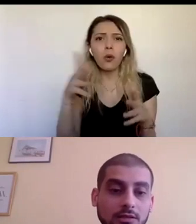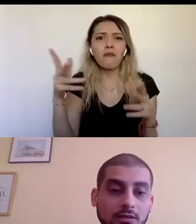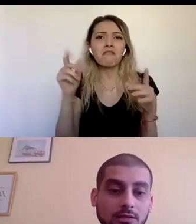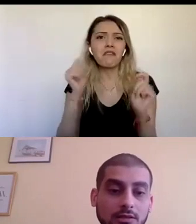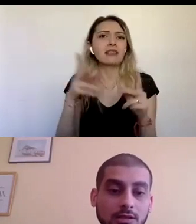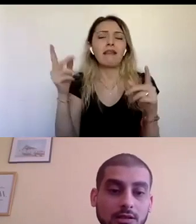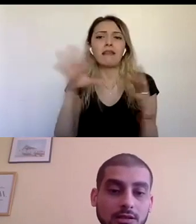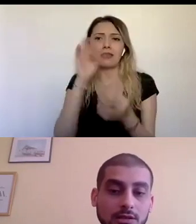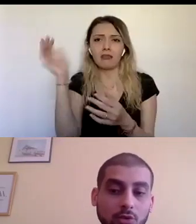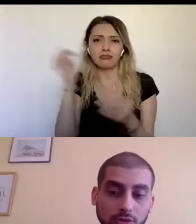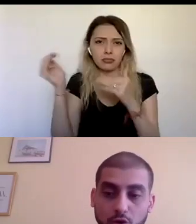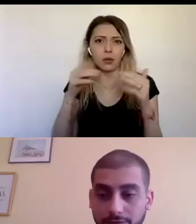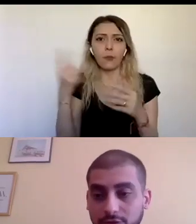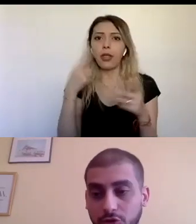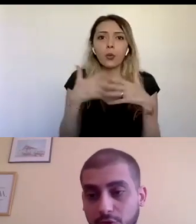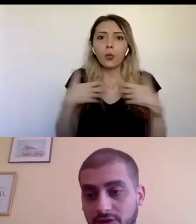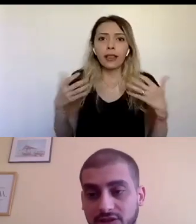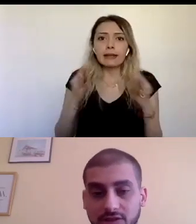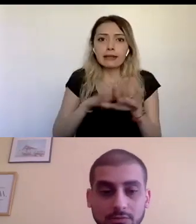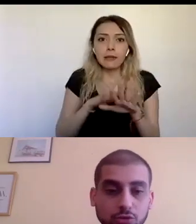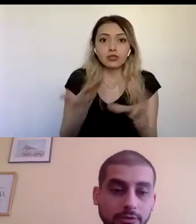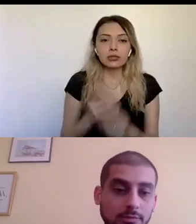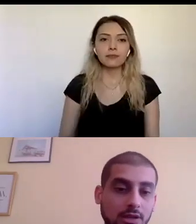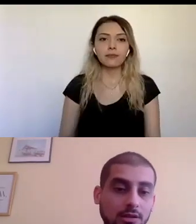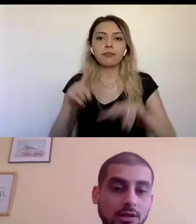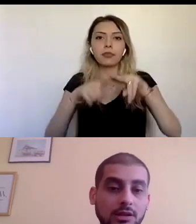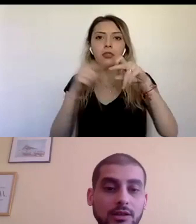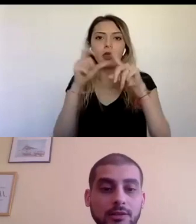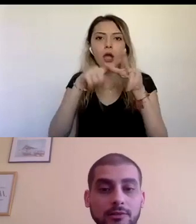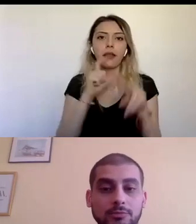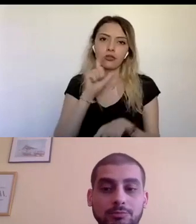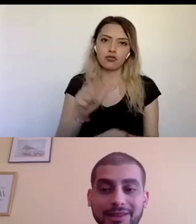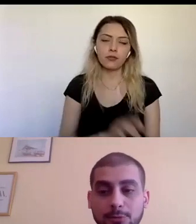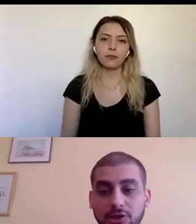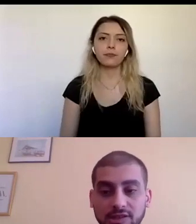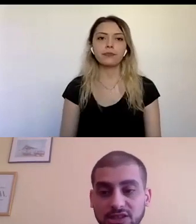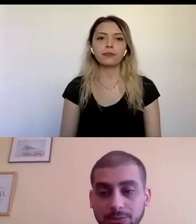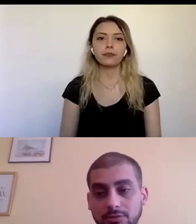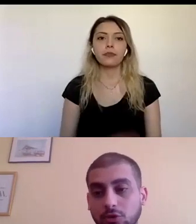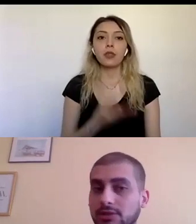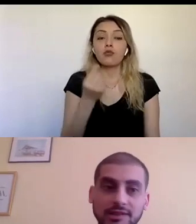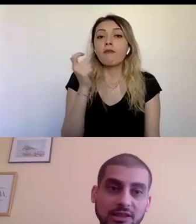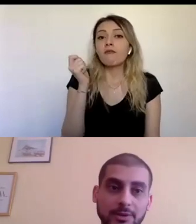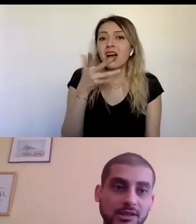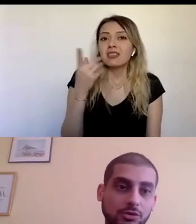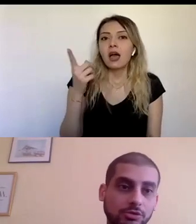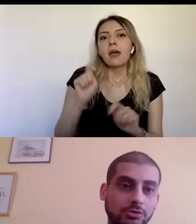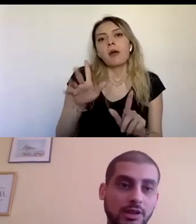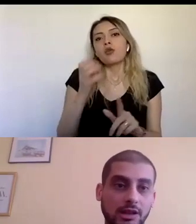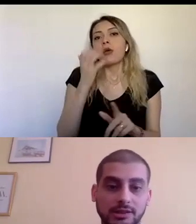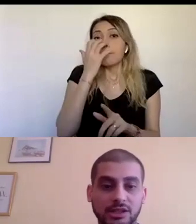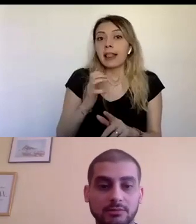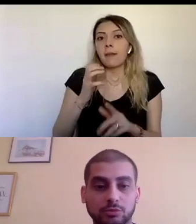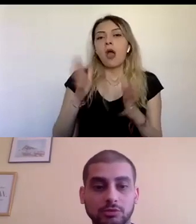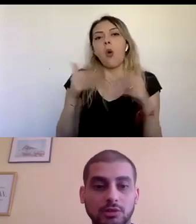olacağız? Çok fazla olamıyoruz açıkçası. Bu durumda bekleme odasını açıp orada insanları bekletiyoruz.